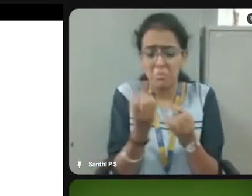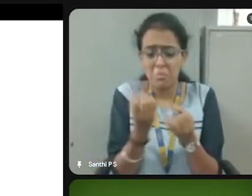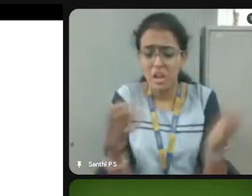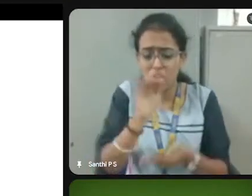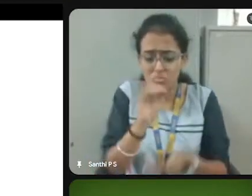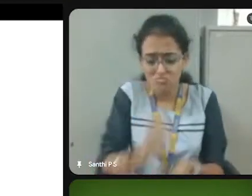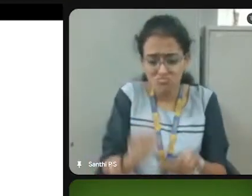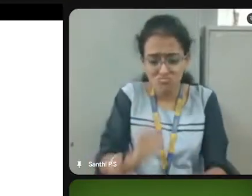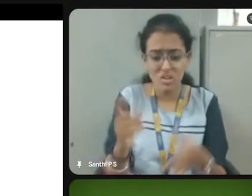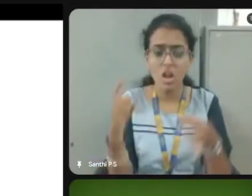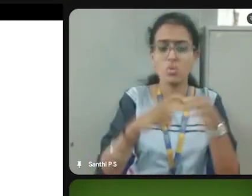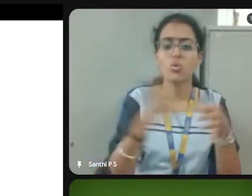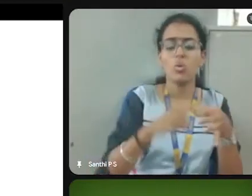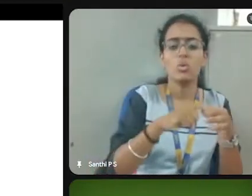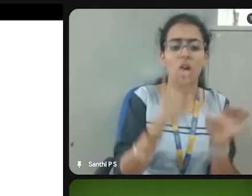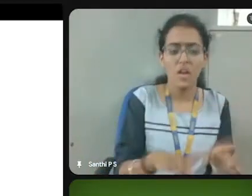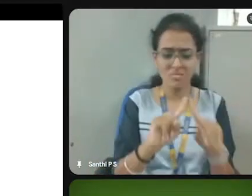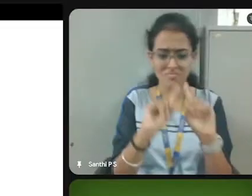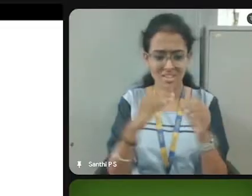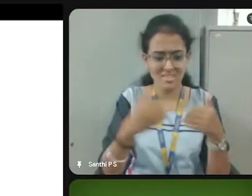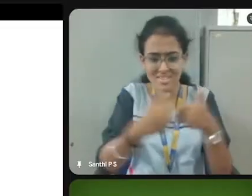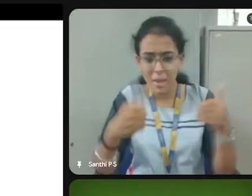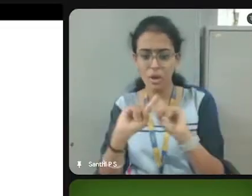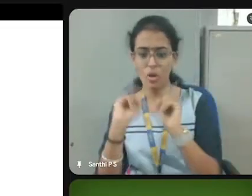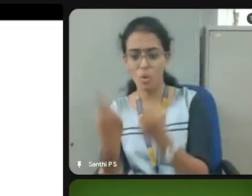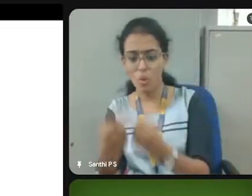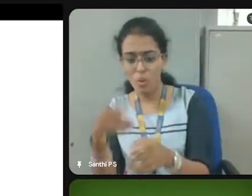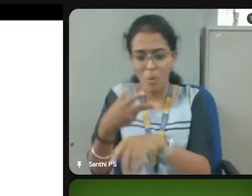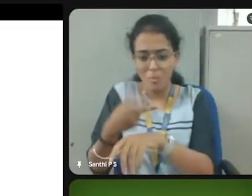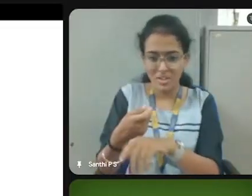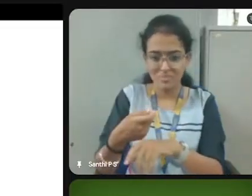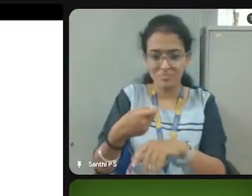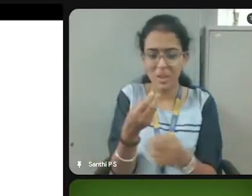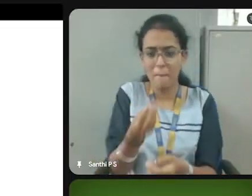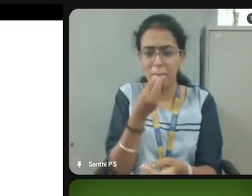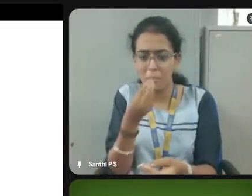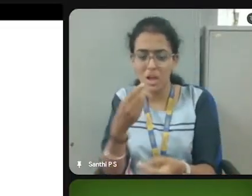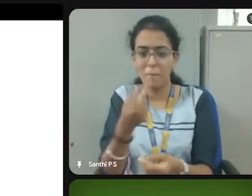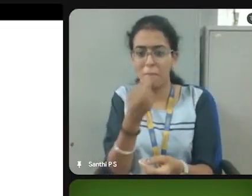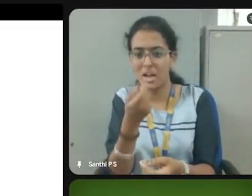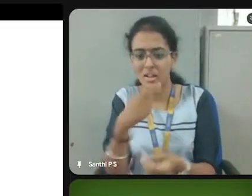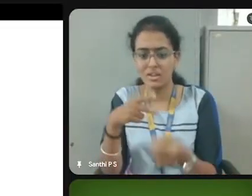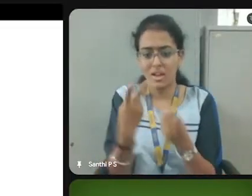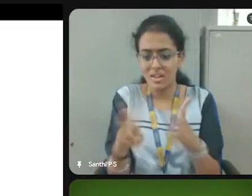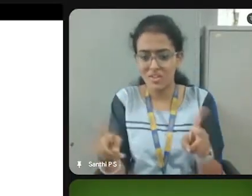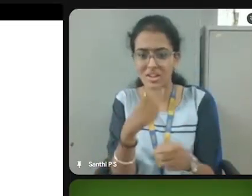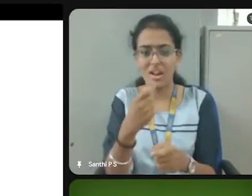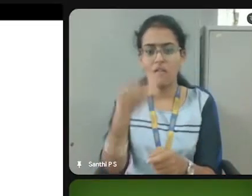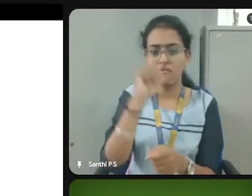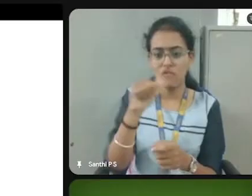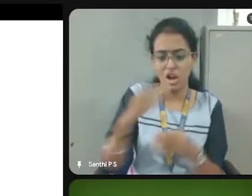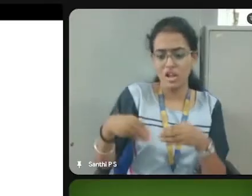എടുക്കാറുണ്ട്. അവർക്ക് വേണ്ടി ഒരു സെപ്പറേറ്റ് റൂം, അവർക്ക് ഇൻസുലിൻ തെറാപ്പി ഒക്കെ ചെയ്യുന്നതിനായിട്ട്, നല്ലവണ്ണം വെള്ളം കുടിക്കുന്നതിനായിട്ടൊക്കെ